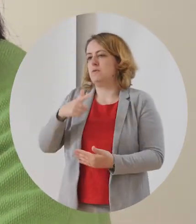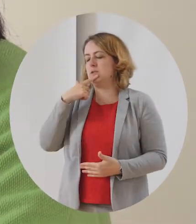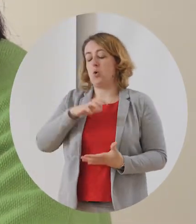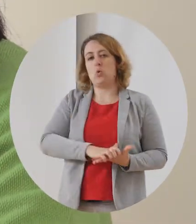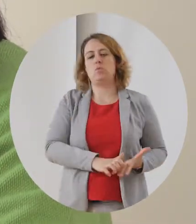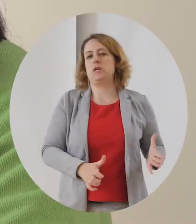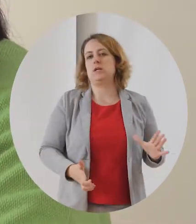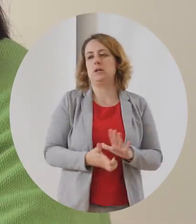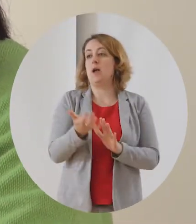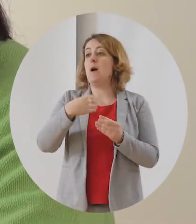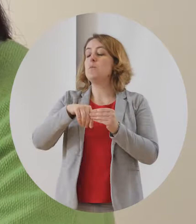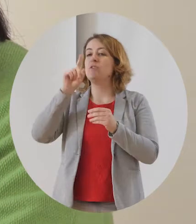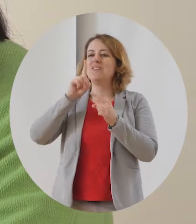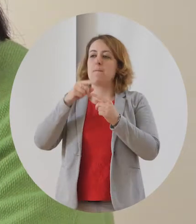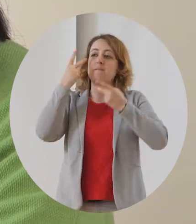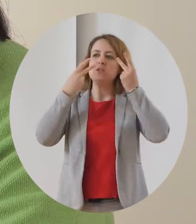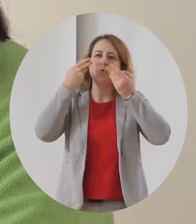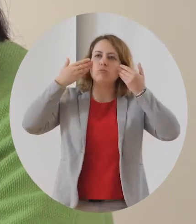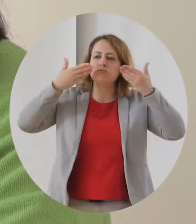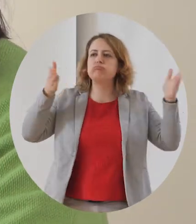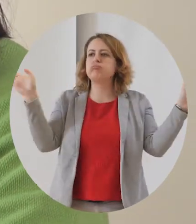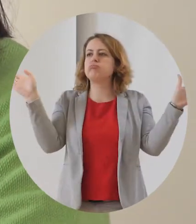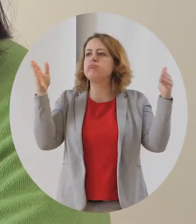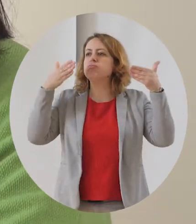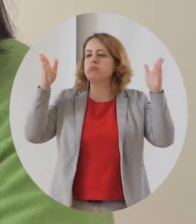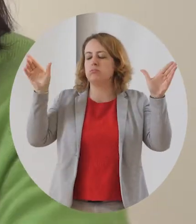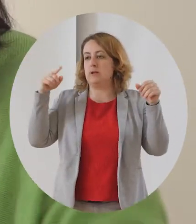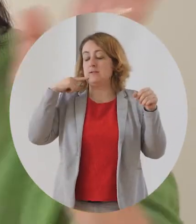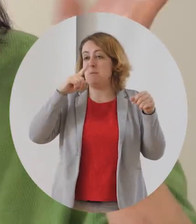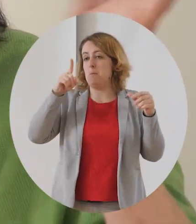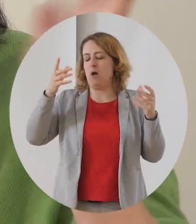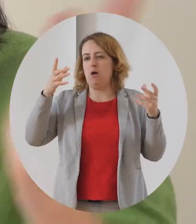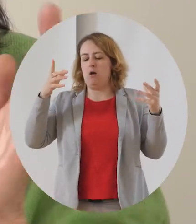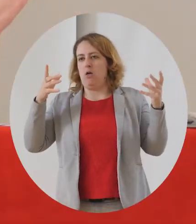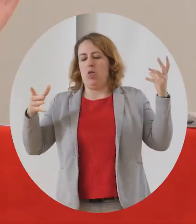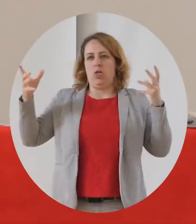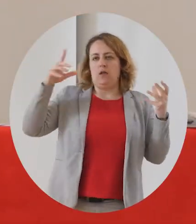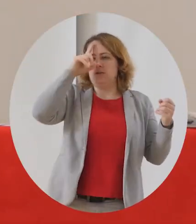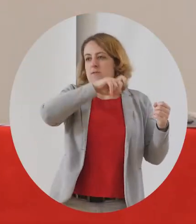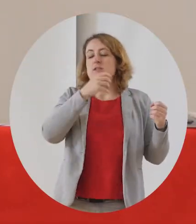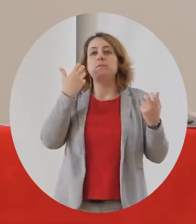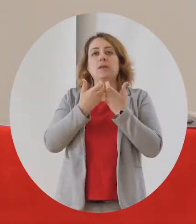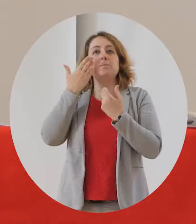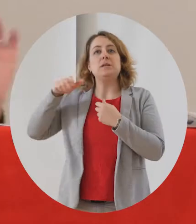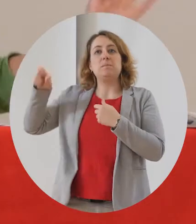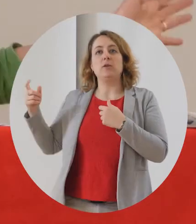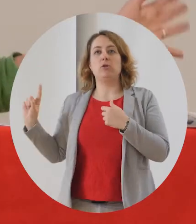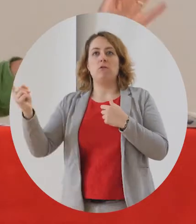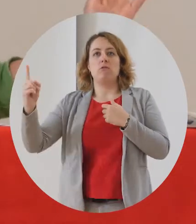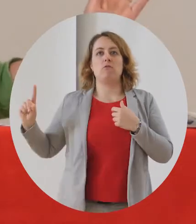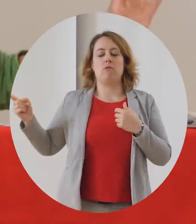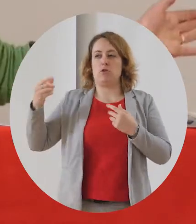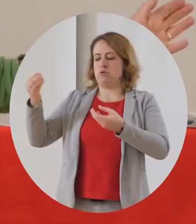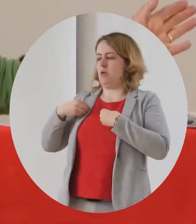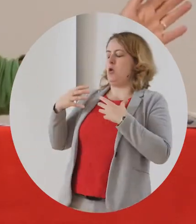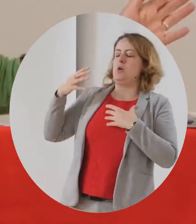Alors, c'est complexe, sans compter que la vision périphérique, donc, elle est instable, que si quelqu'un bouge à